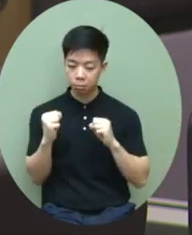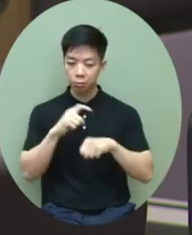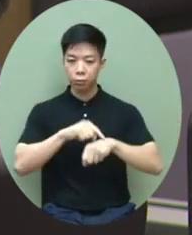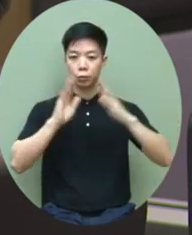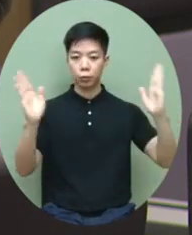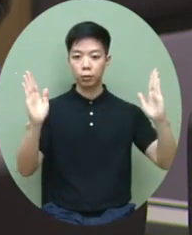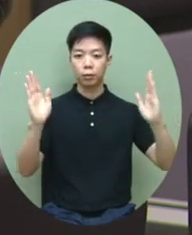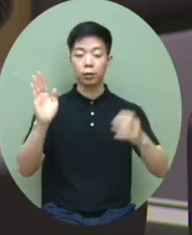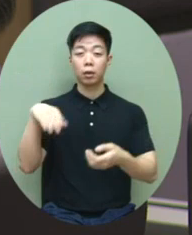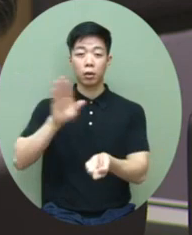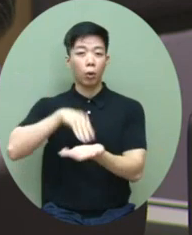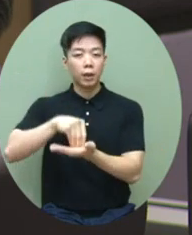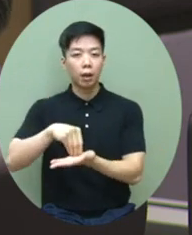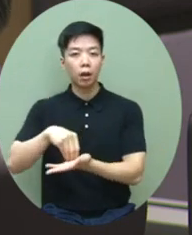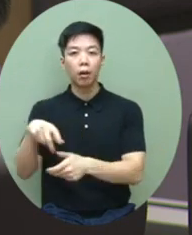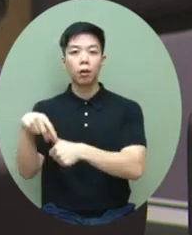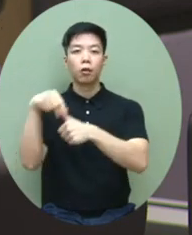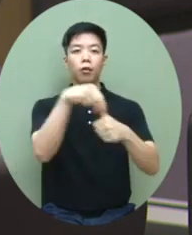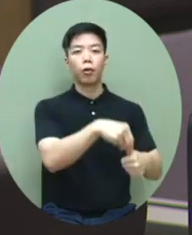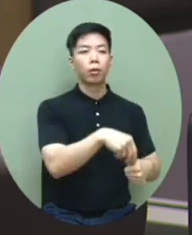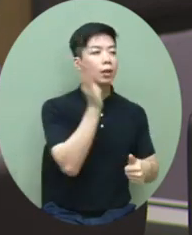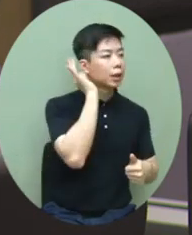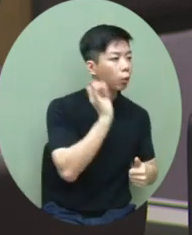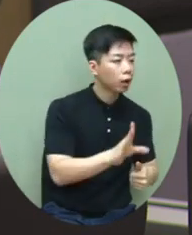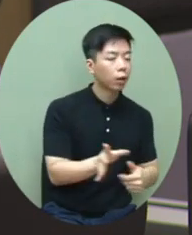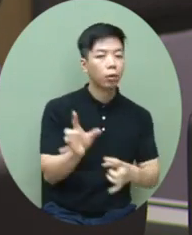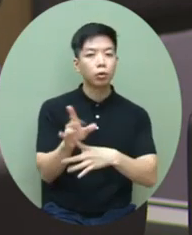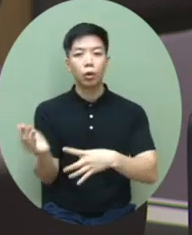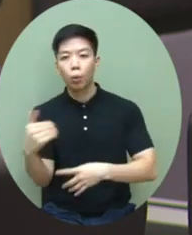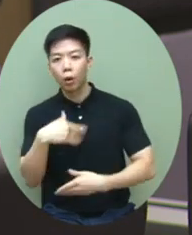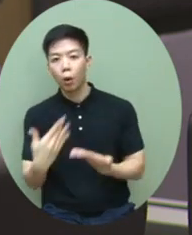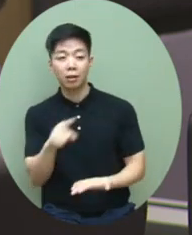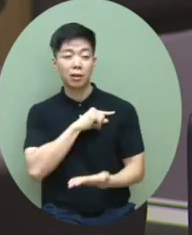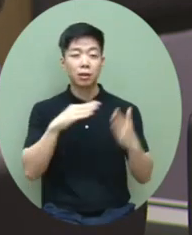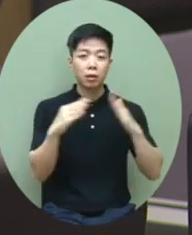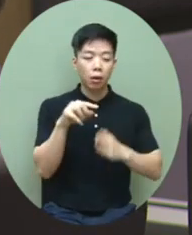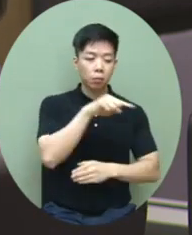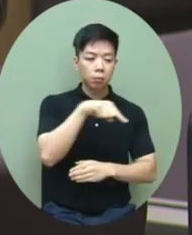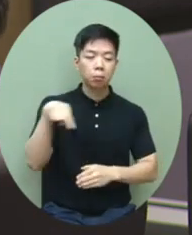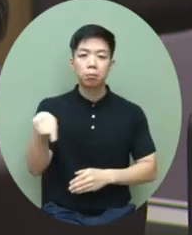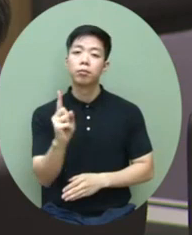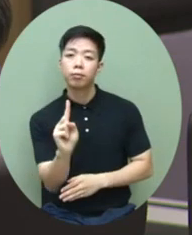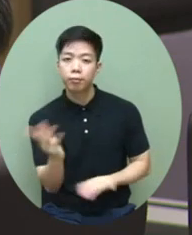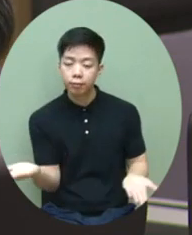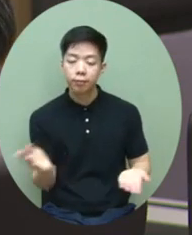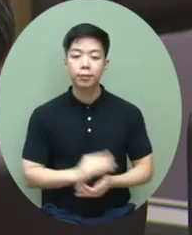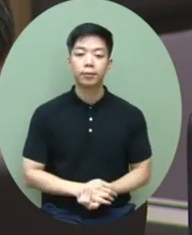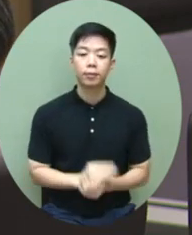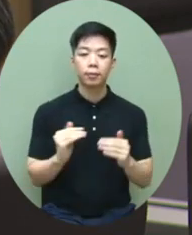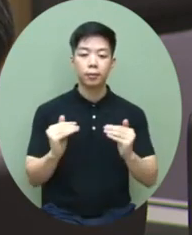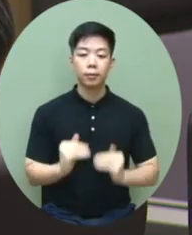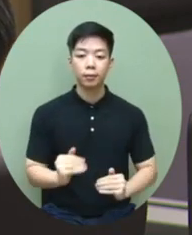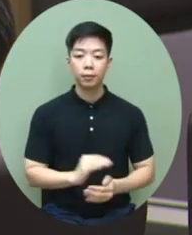會送去隔離酒店或者竹篙灣，定係可以選擇喺家居隔離咧？咁另外就想問一下 HA 嘅，就係、